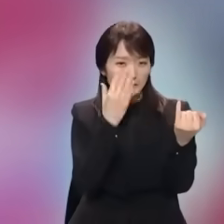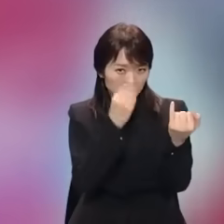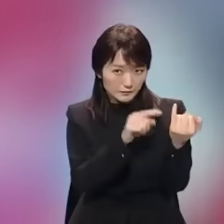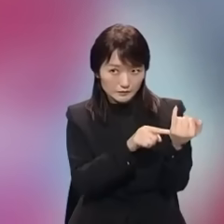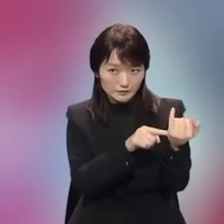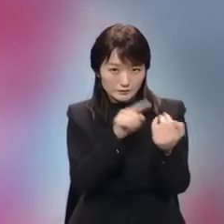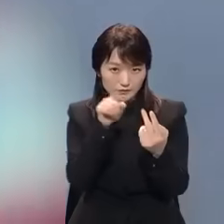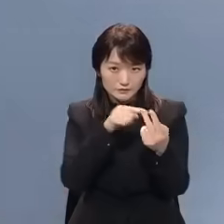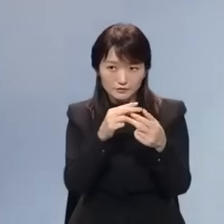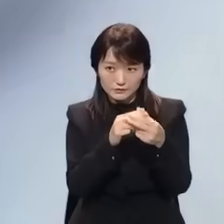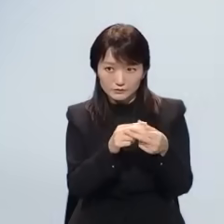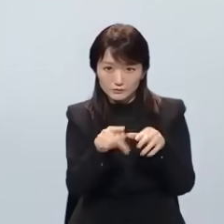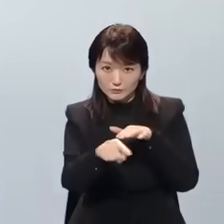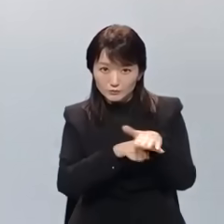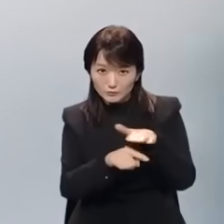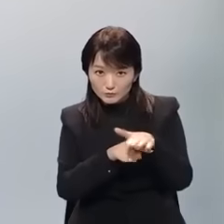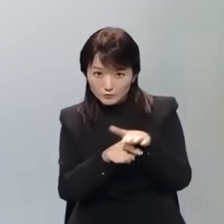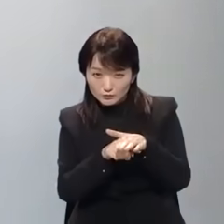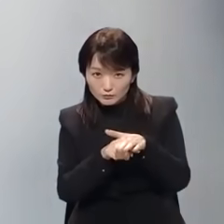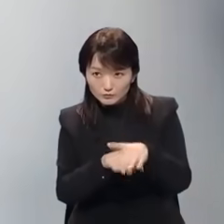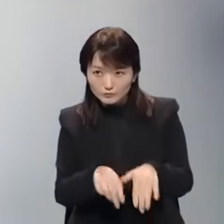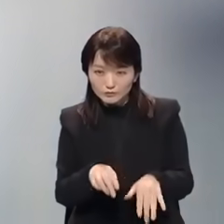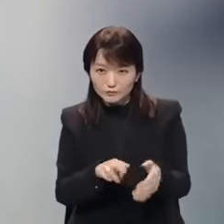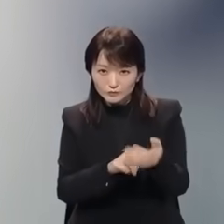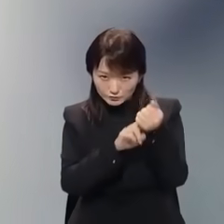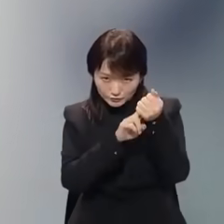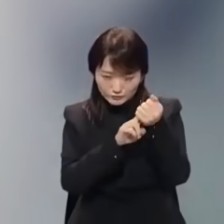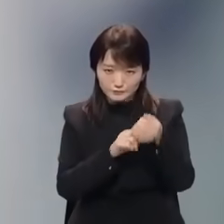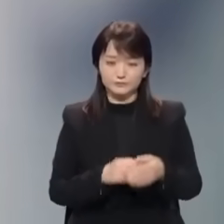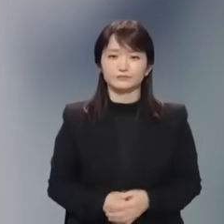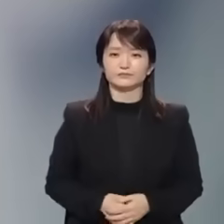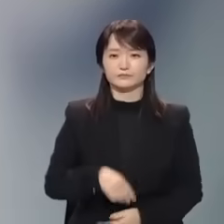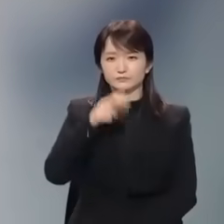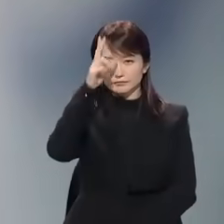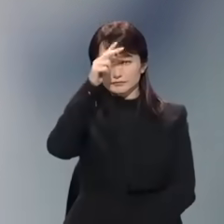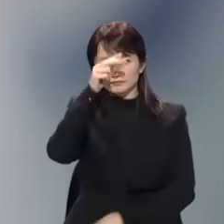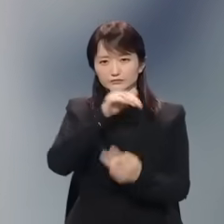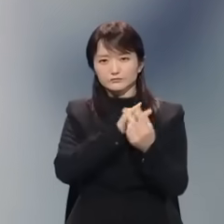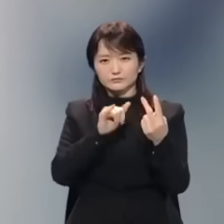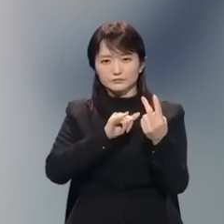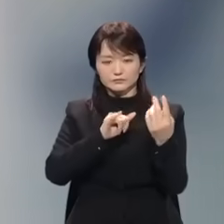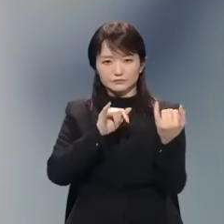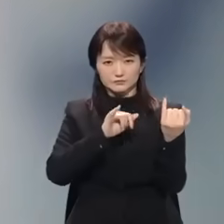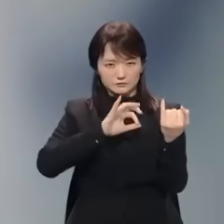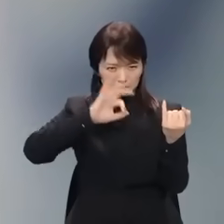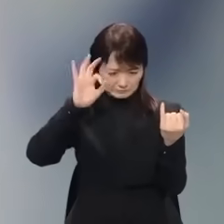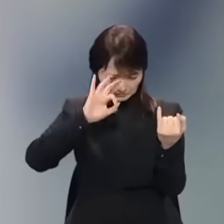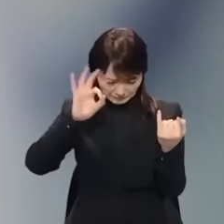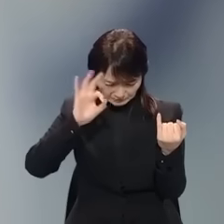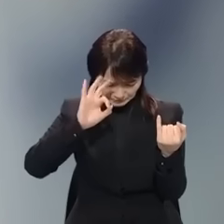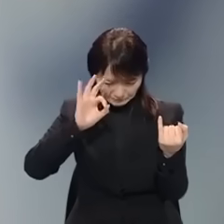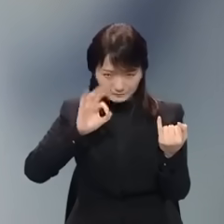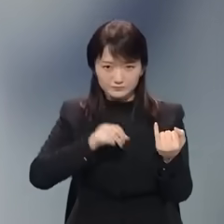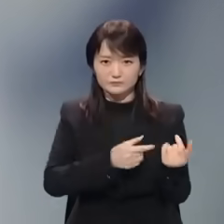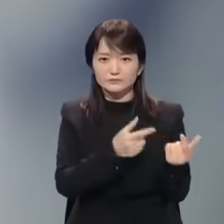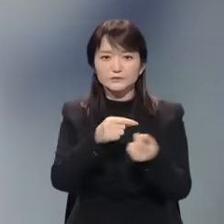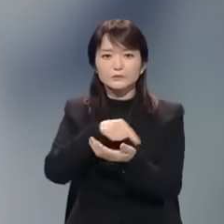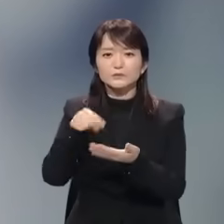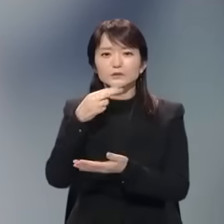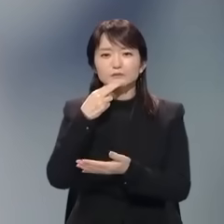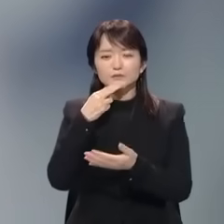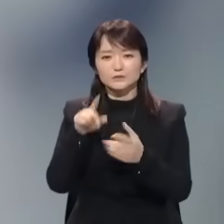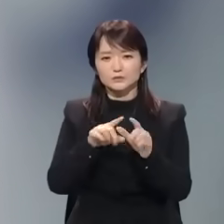포착됐는데요. 이 2인조 도둑은 그렇게 자취를 감춰버렸습니다. 경찰은 아직 이 두 여성을 쫓는 중이고요. 경찰은 같은 피해가